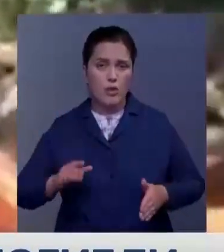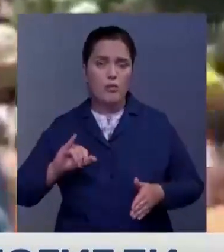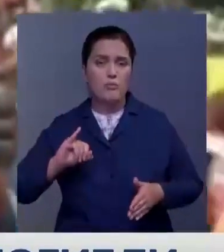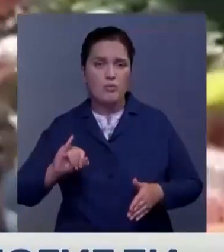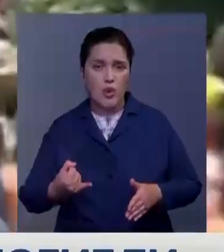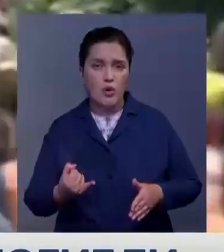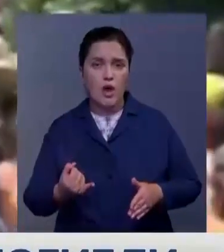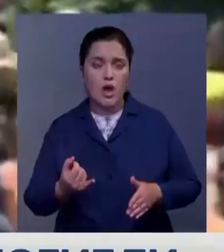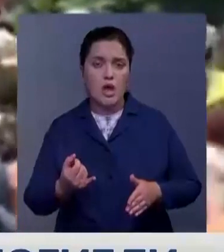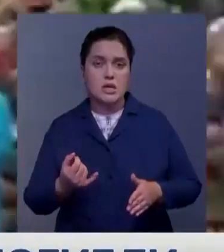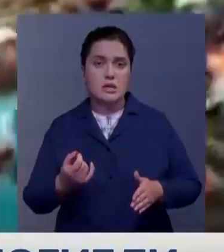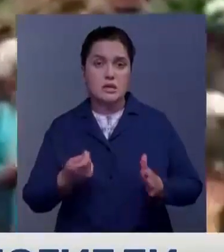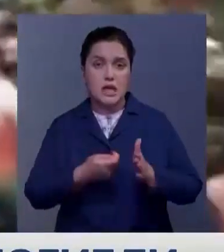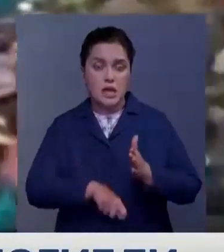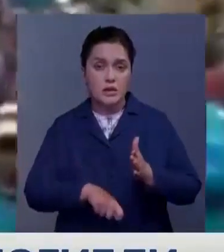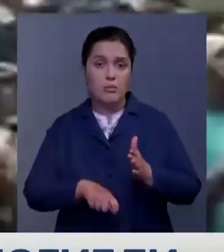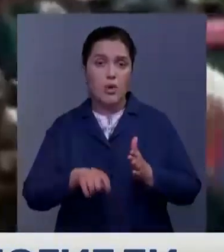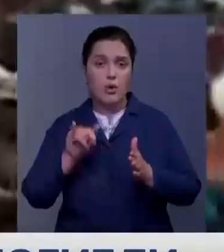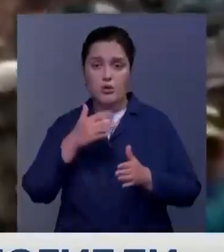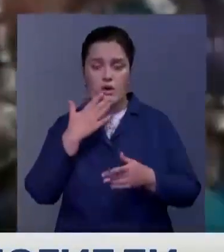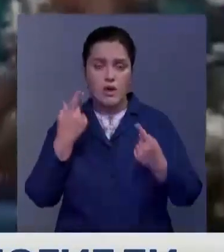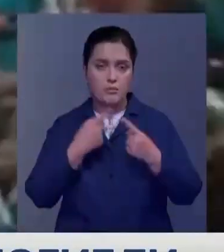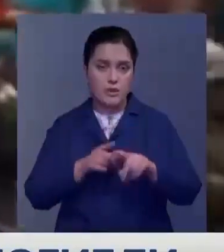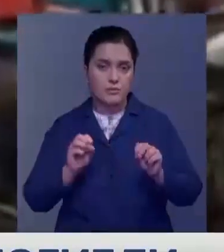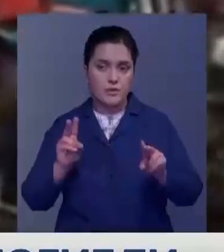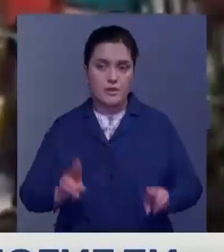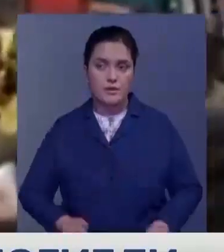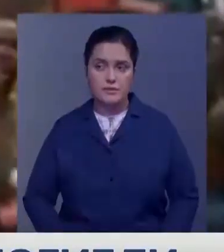плохо закреплены, а у горняков нет необходимого оборудования.